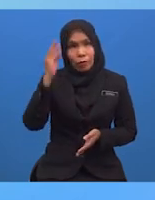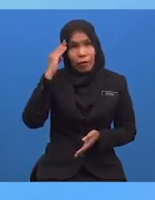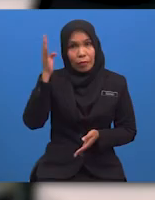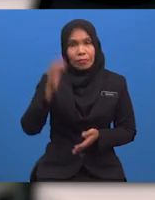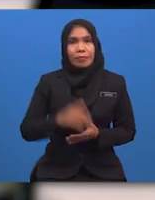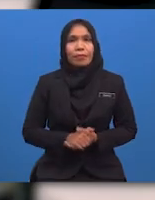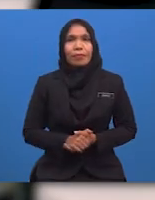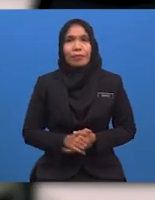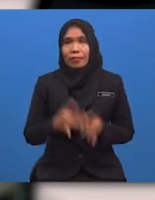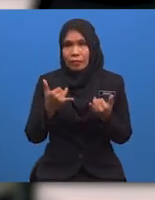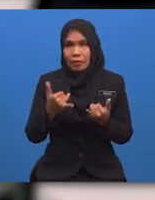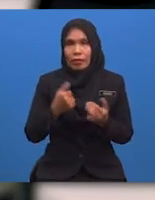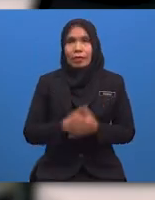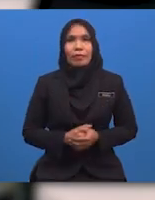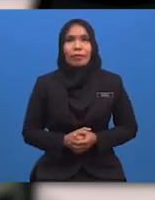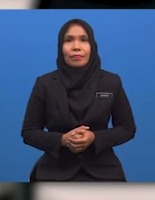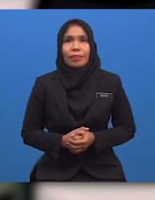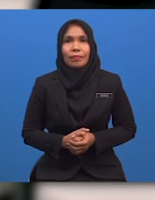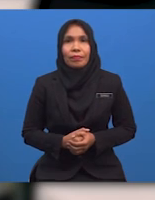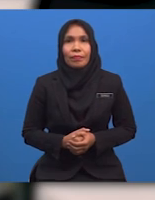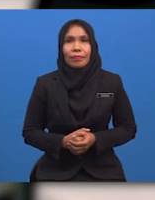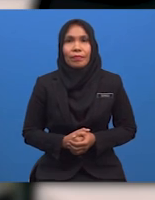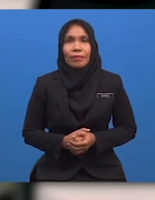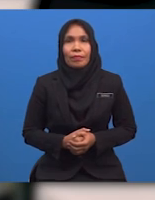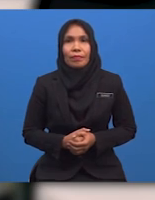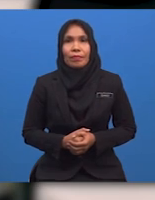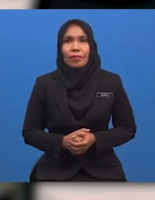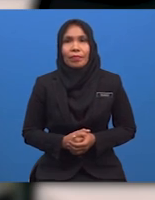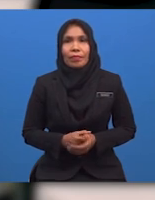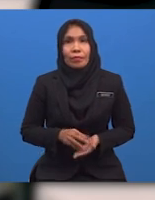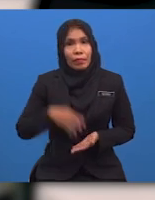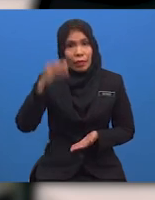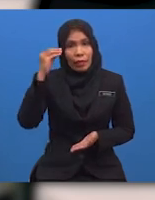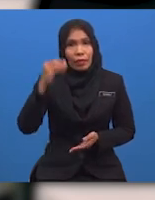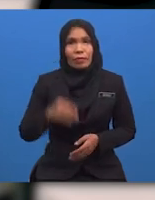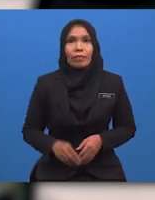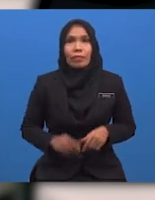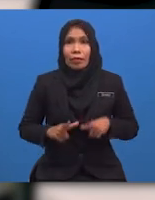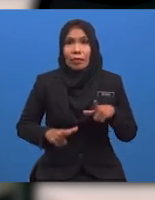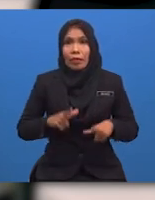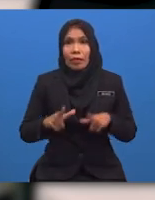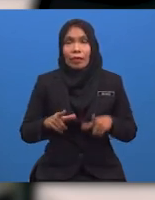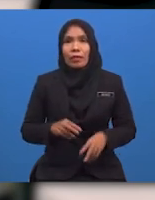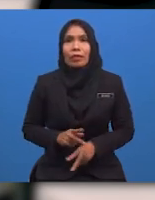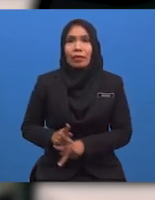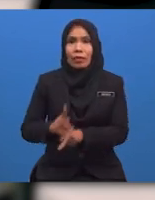inflasi. Sekarang kita akan mempelajari langkah-langkah mengawal inflasi